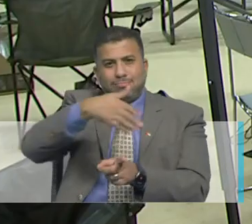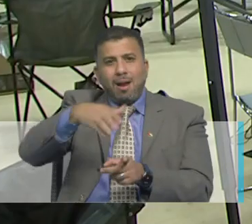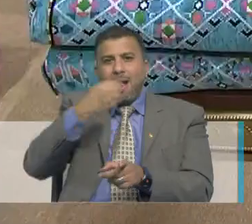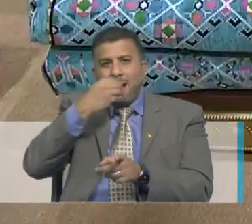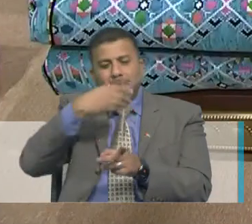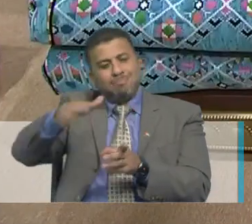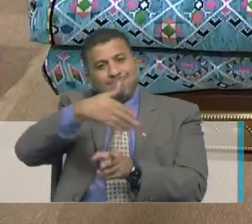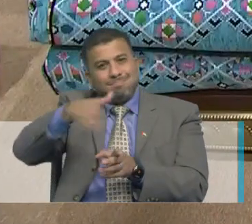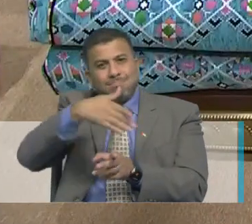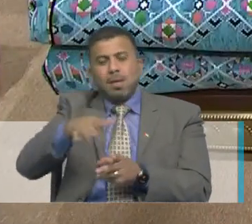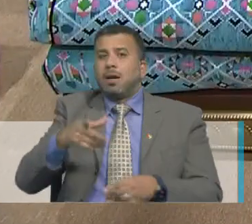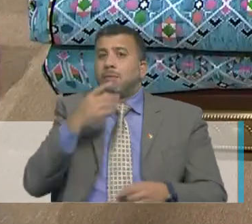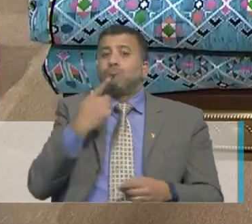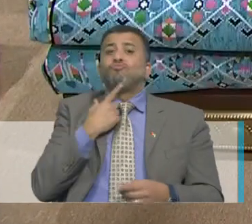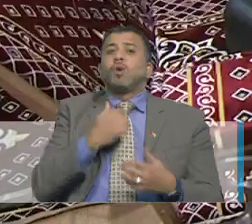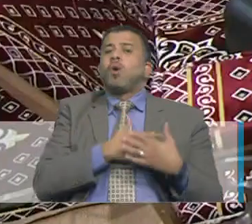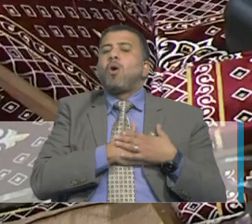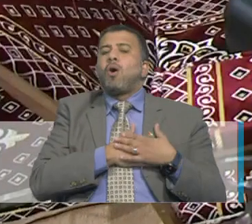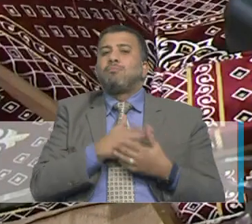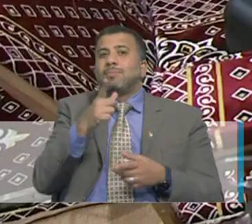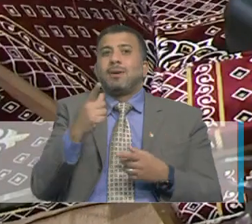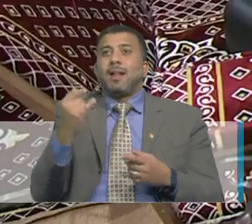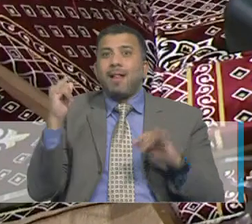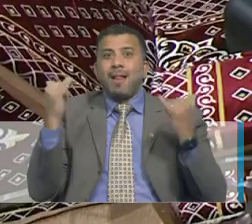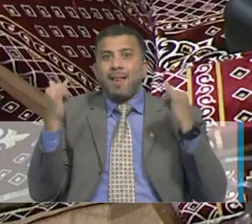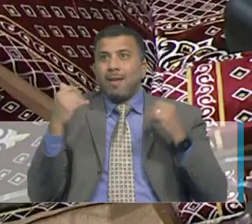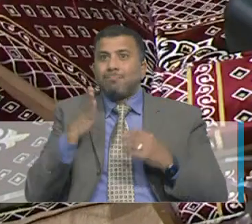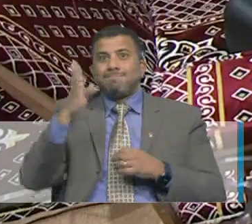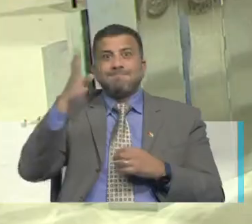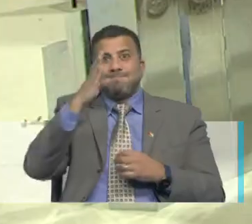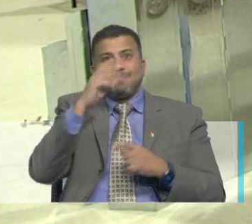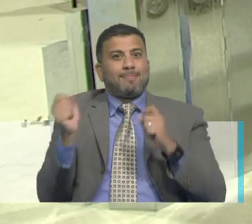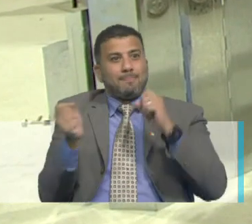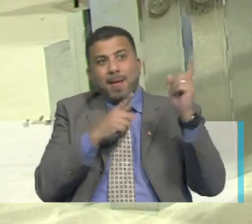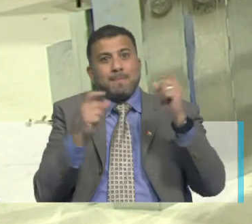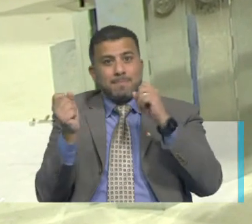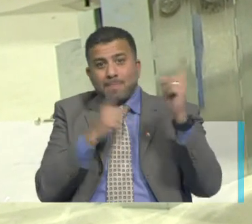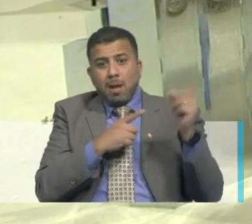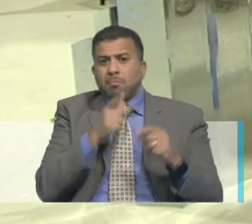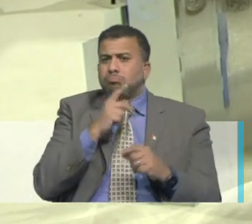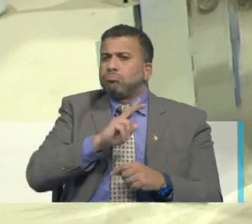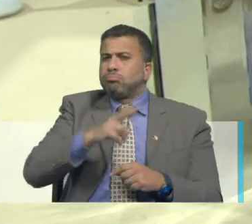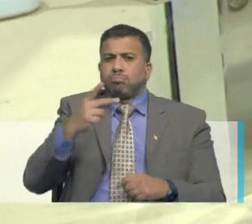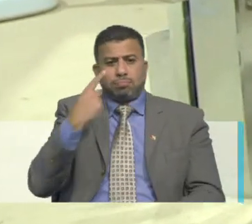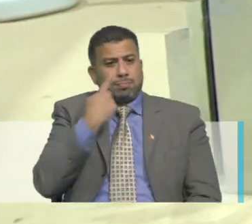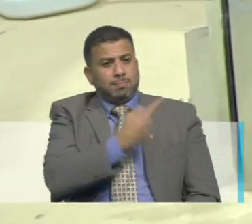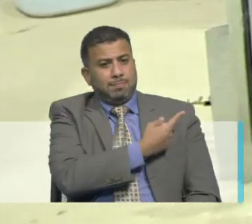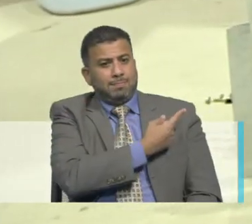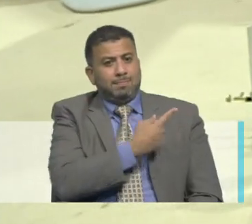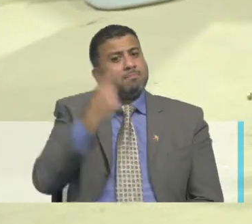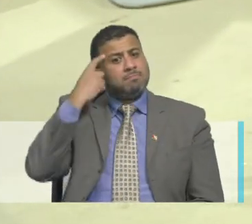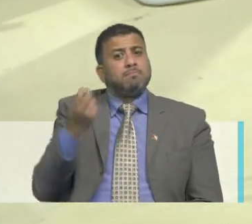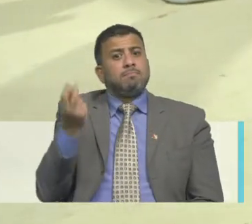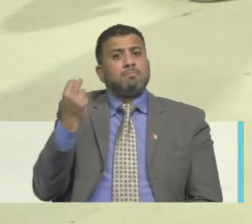تضيف مزيداً من المتعة لمحبي الرحلات، كما يضم بين جنباته منتجات متنوعة وابتكارات